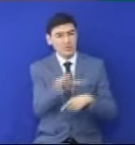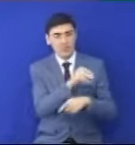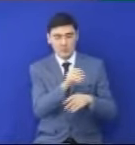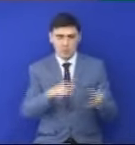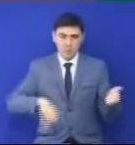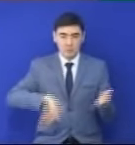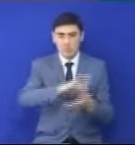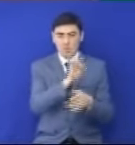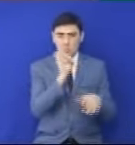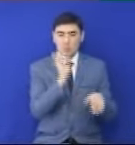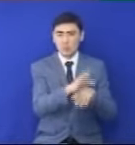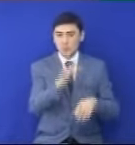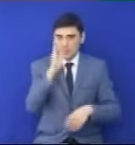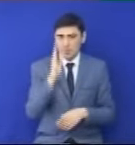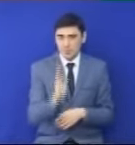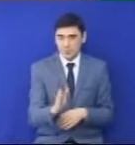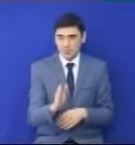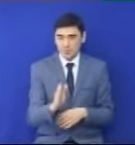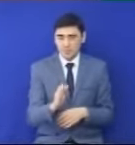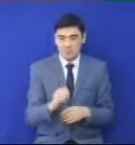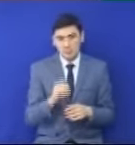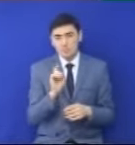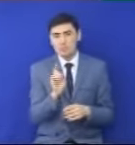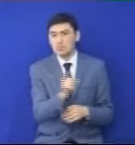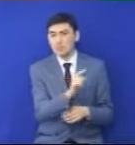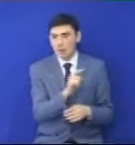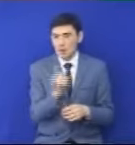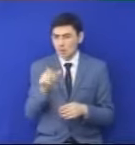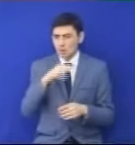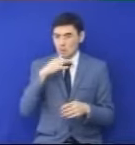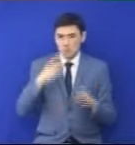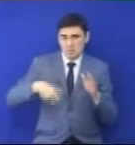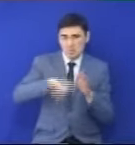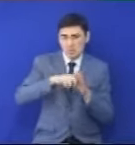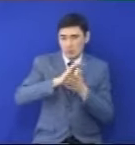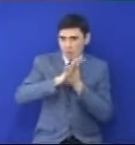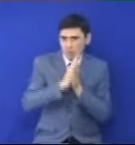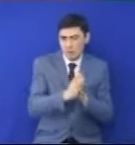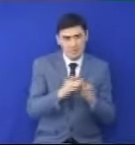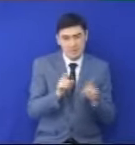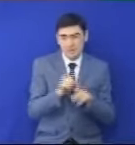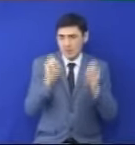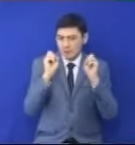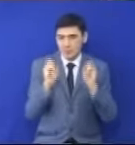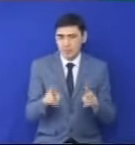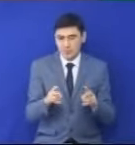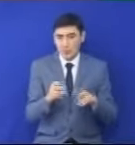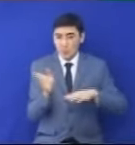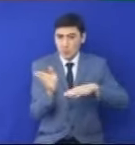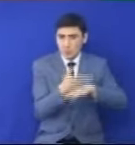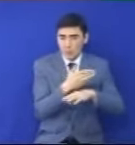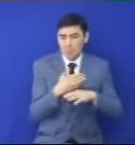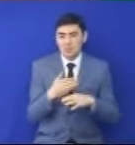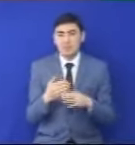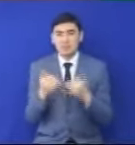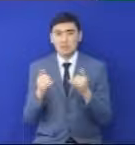жеңілдікпен қызмет көрсету мәселесін шешуге кедергі. Олар салонға адамдарды толтырып алады. Сондықтан мұндай көліктерді алып басқасына ауыстырамыз. Тек